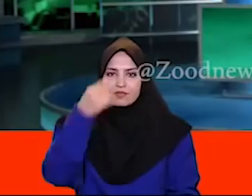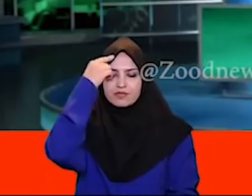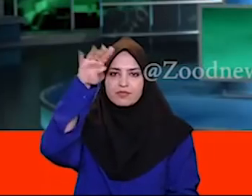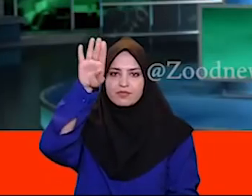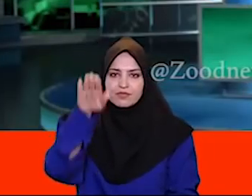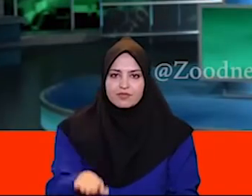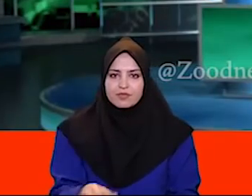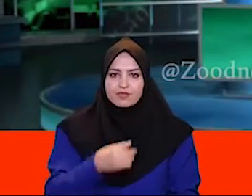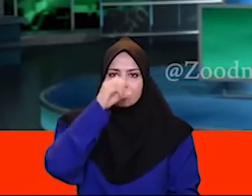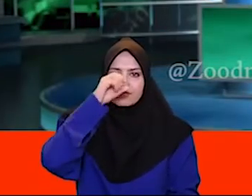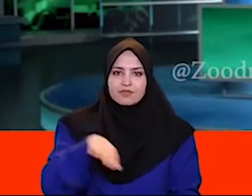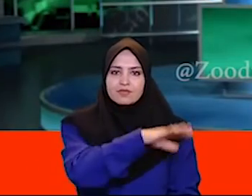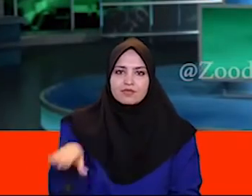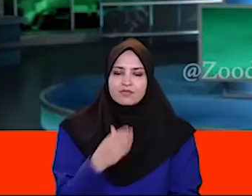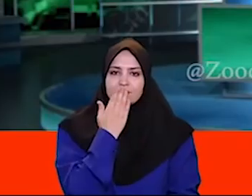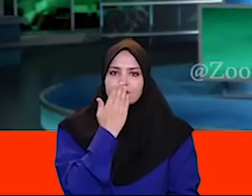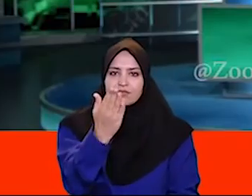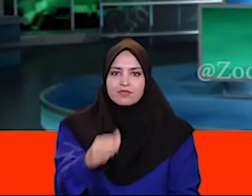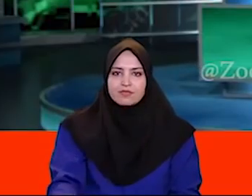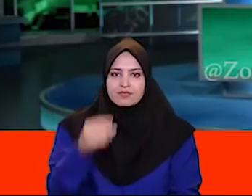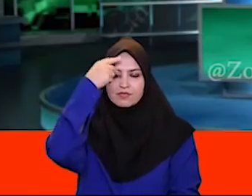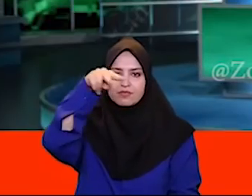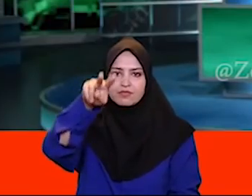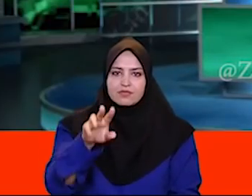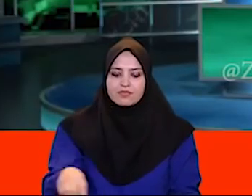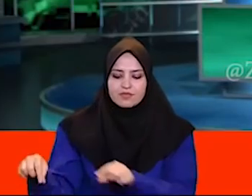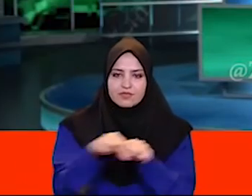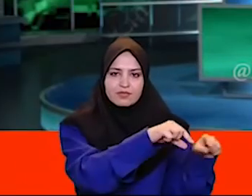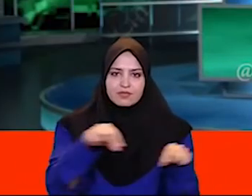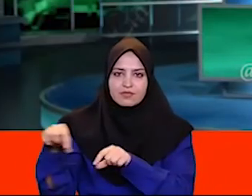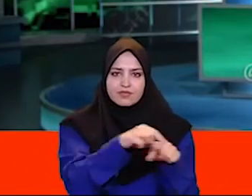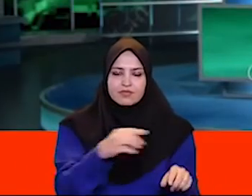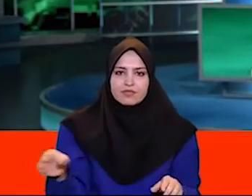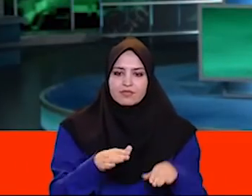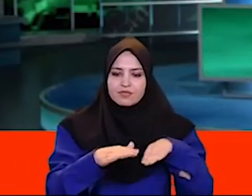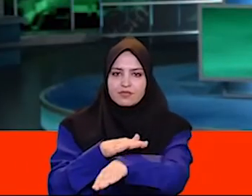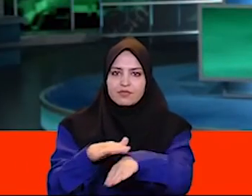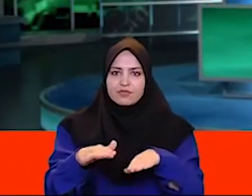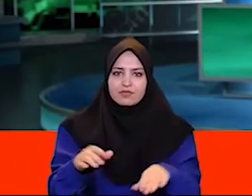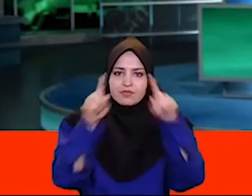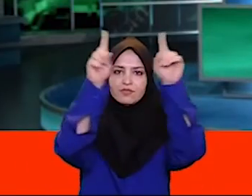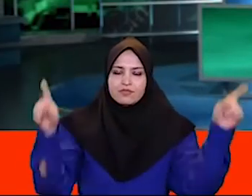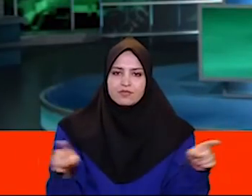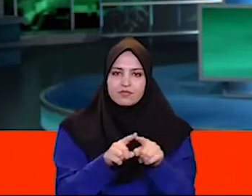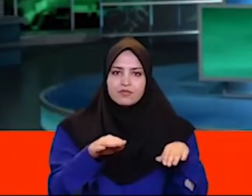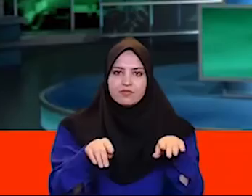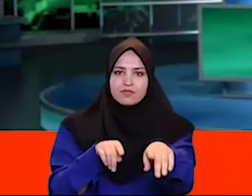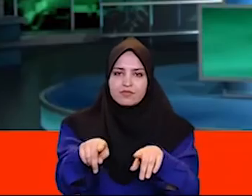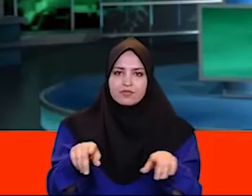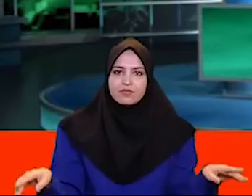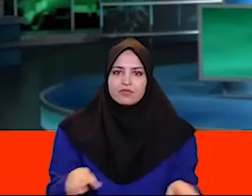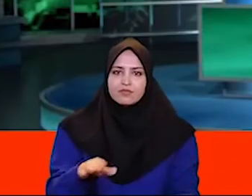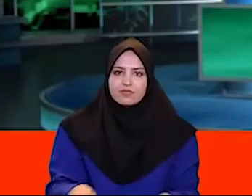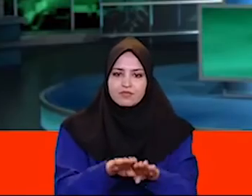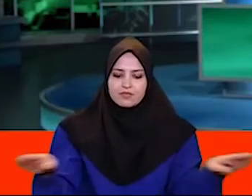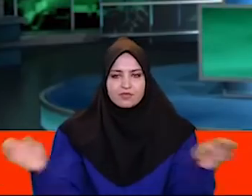دلیل کم آبی مردم مشخص شد. علت آن لوله کشی نادرست آبهای زیرزمینی به ادارات، شرکتها و ارگانها و